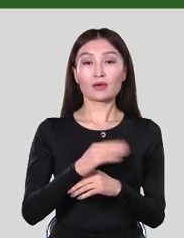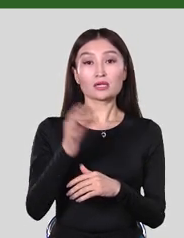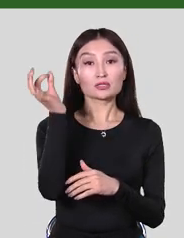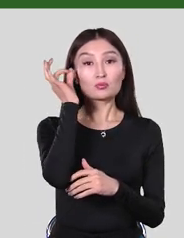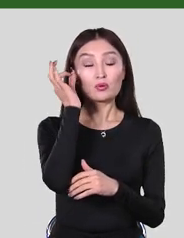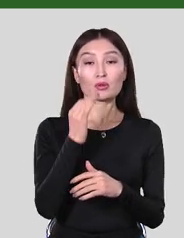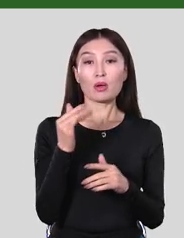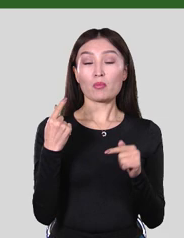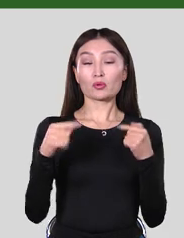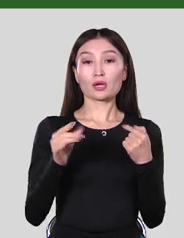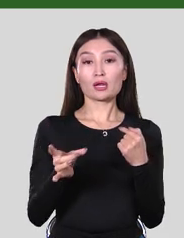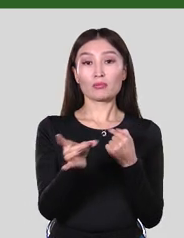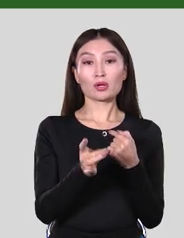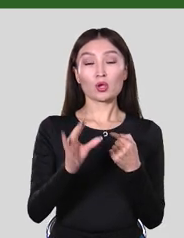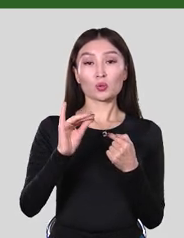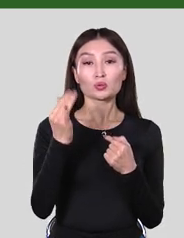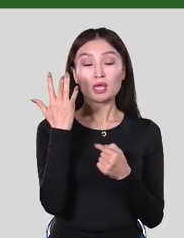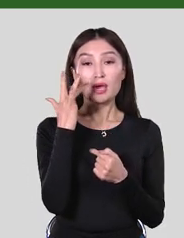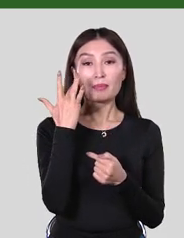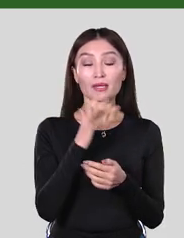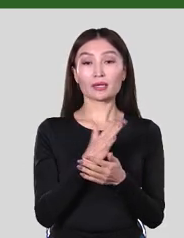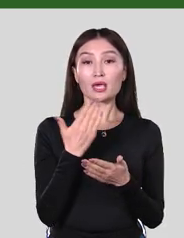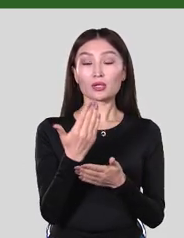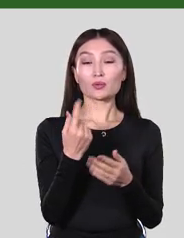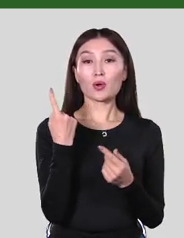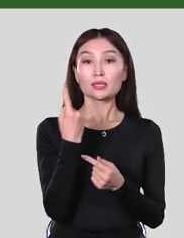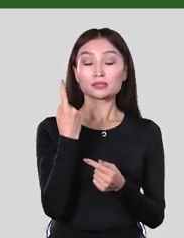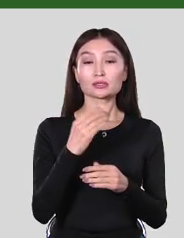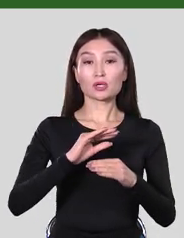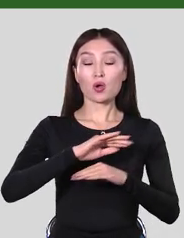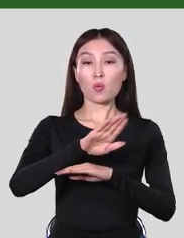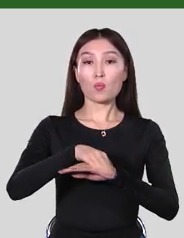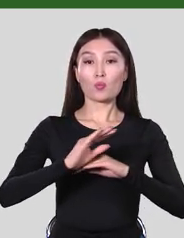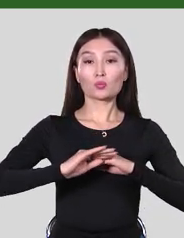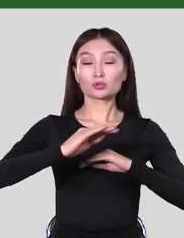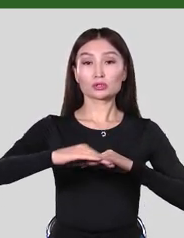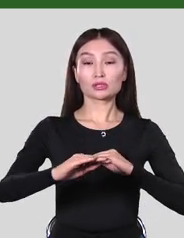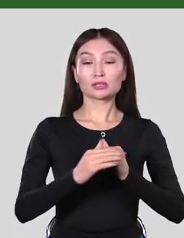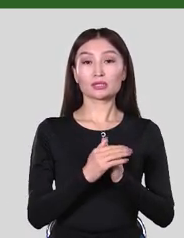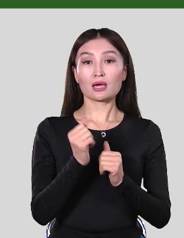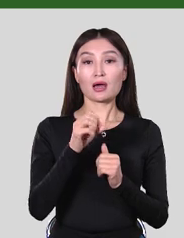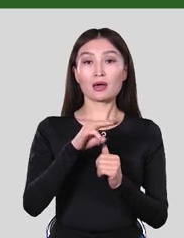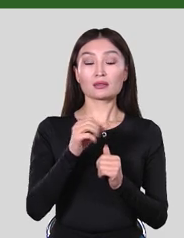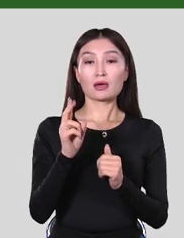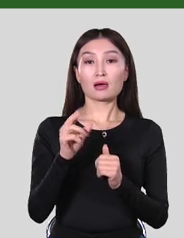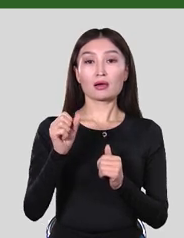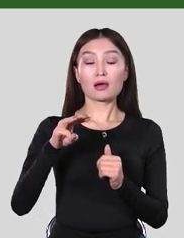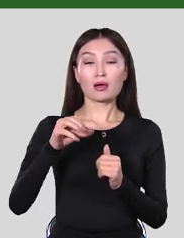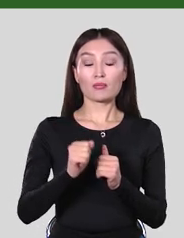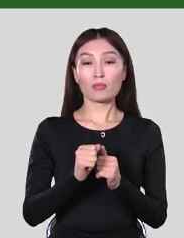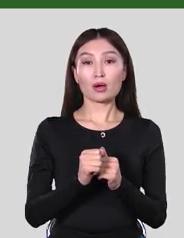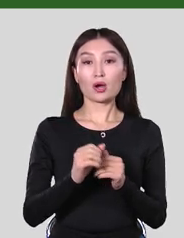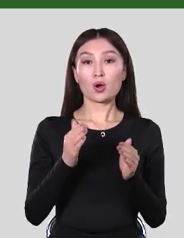вспомним об уникальном районе Южной Америки, ее единственной пустыне. Пустыня Атакама